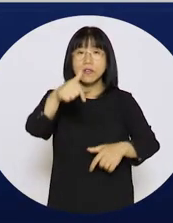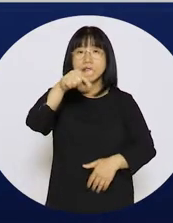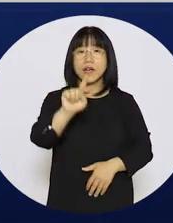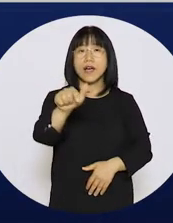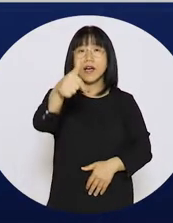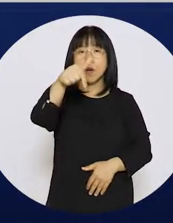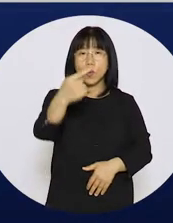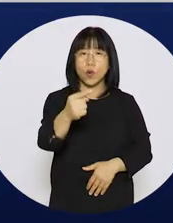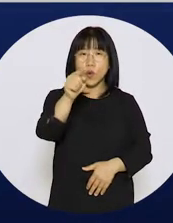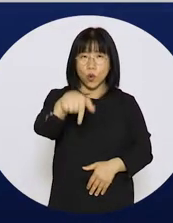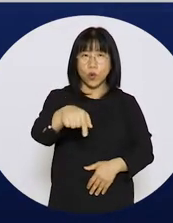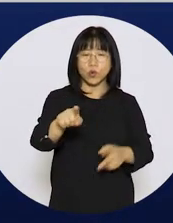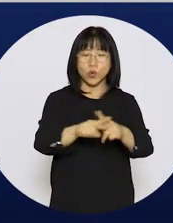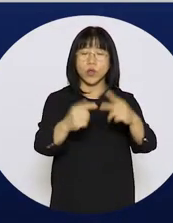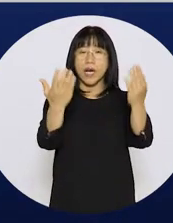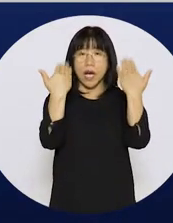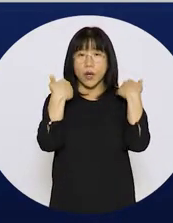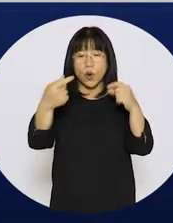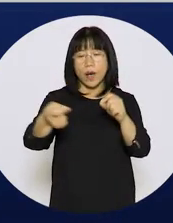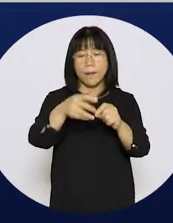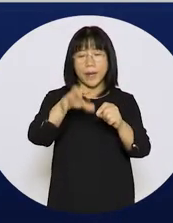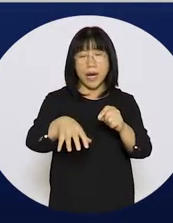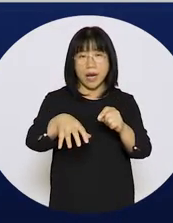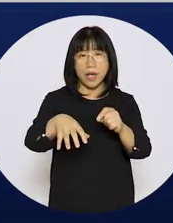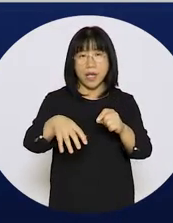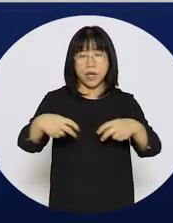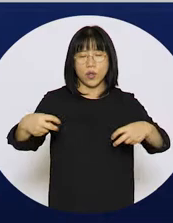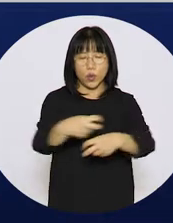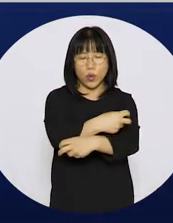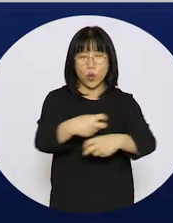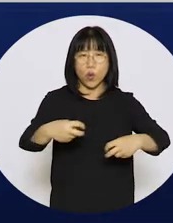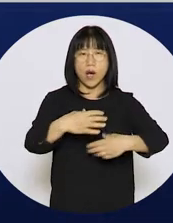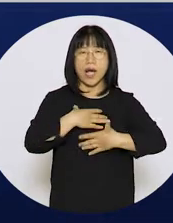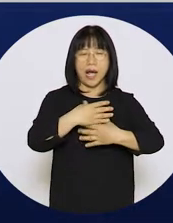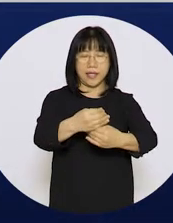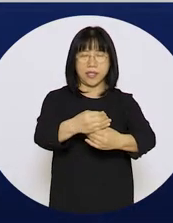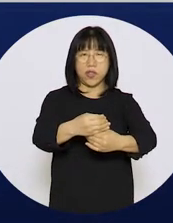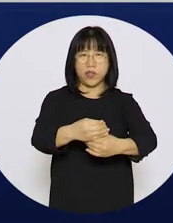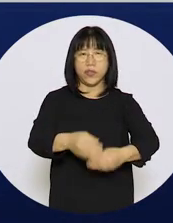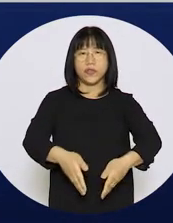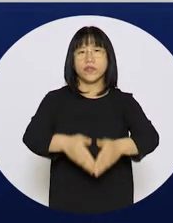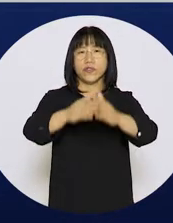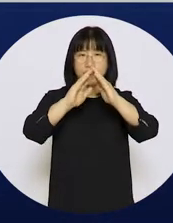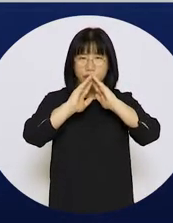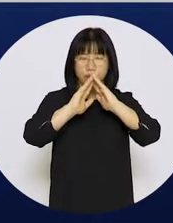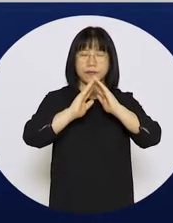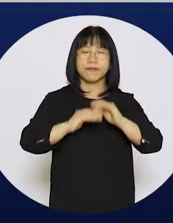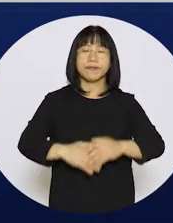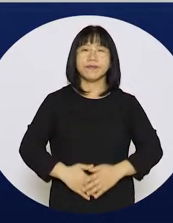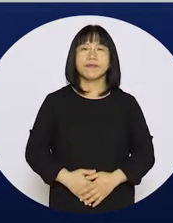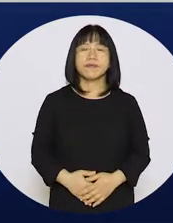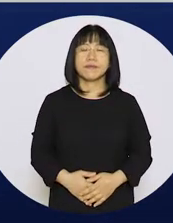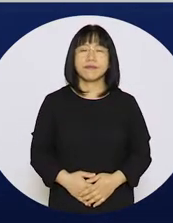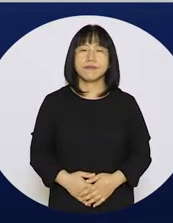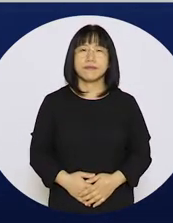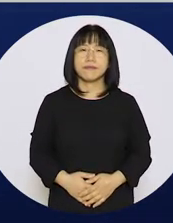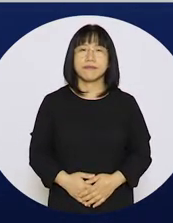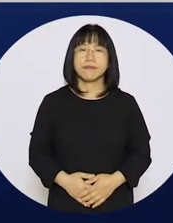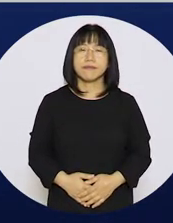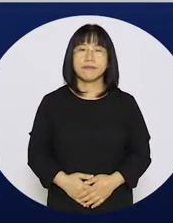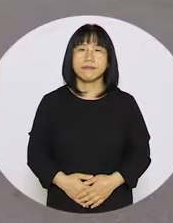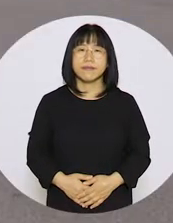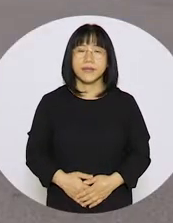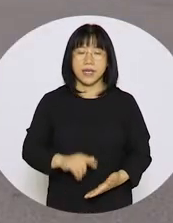강서구가 가곡초등학교 어린이 보호구역에 교통안전시설물을 설치해 어린이 안전 지키기에 발벗고